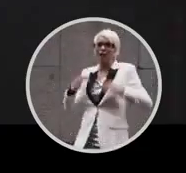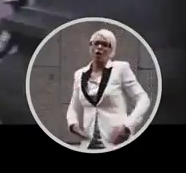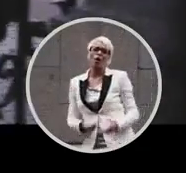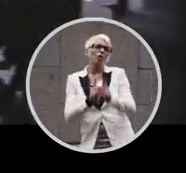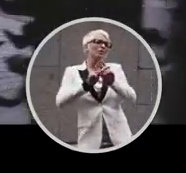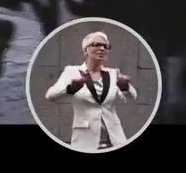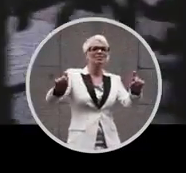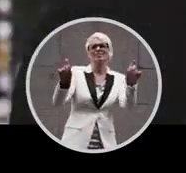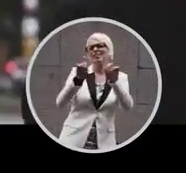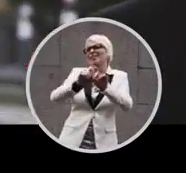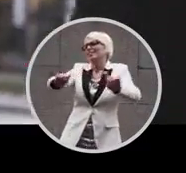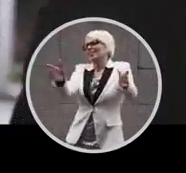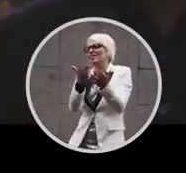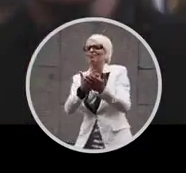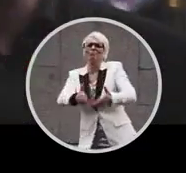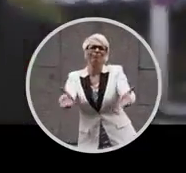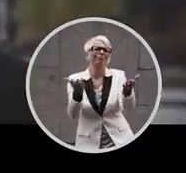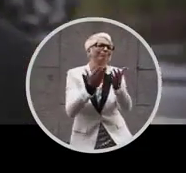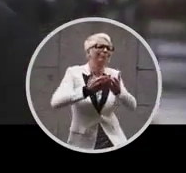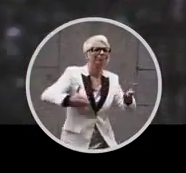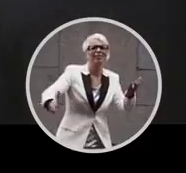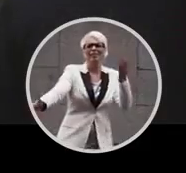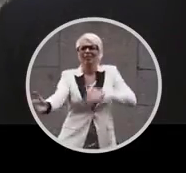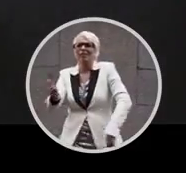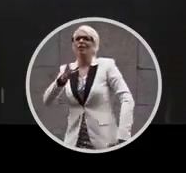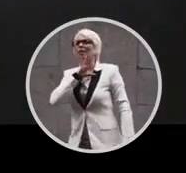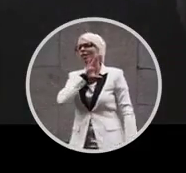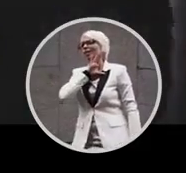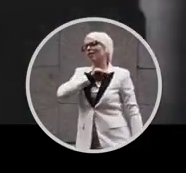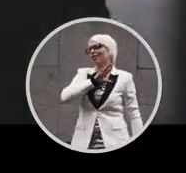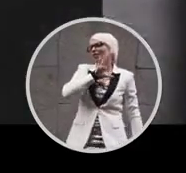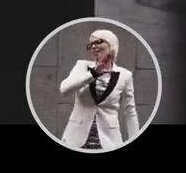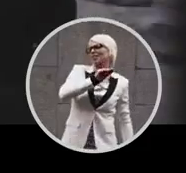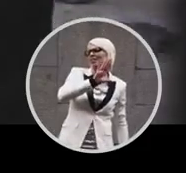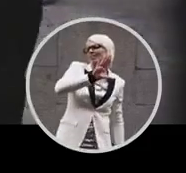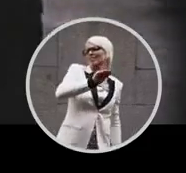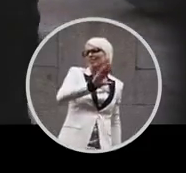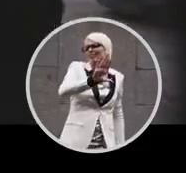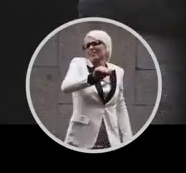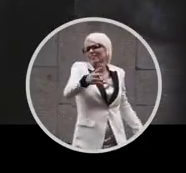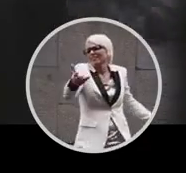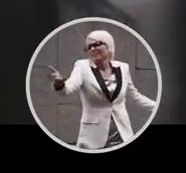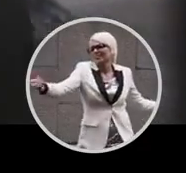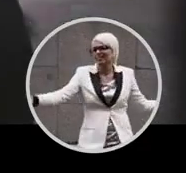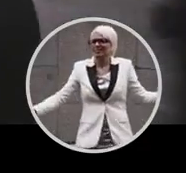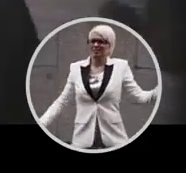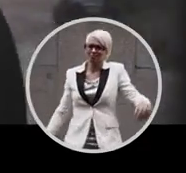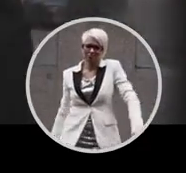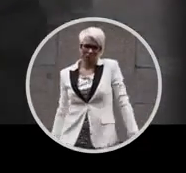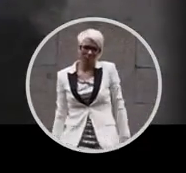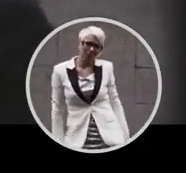kabaal is O, al die legeloze zinnen, al na het gebabel zonder hem.